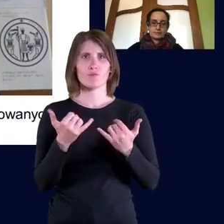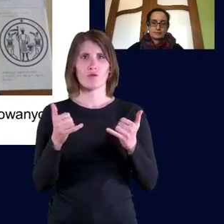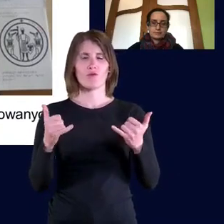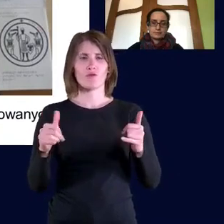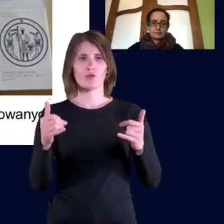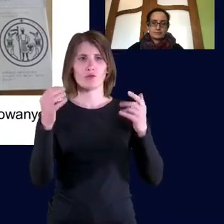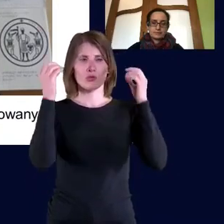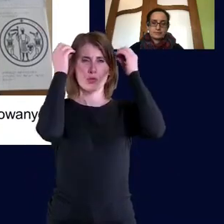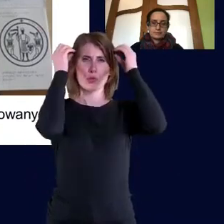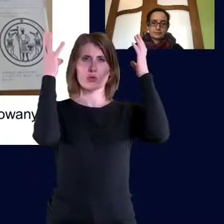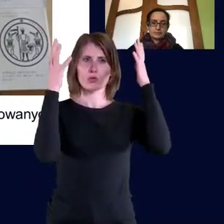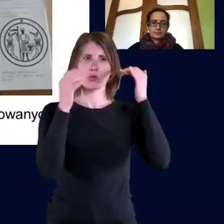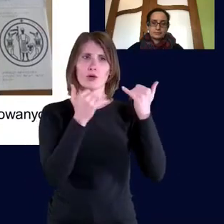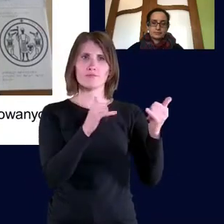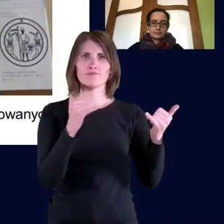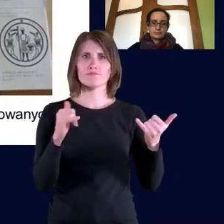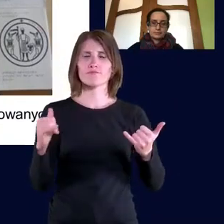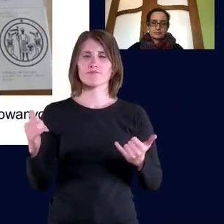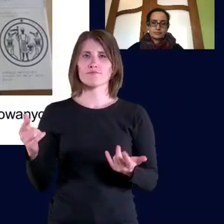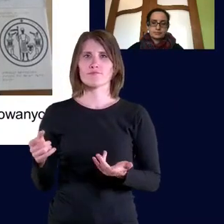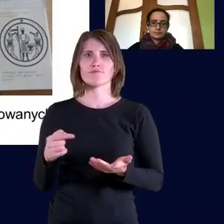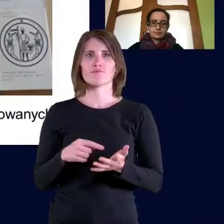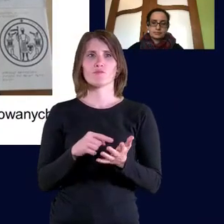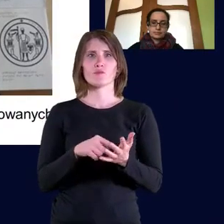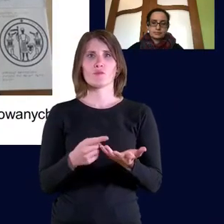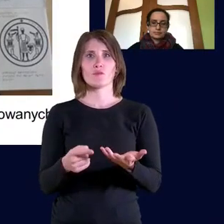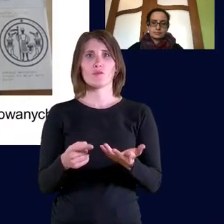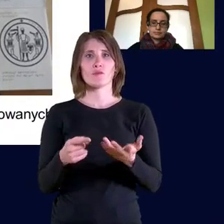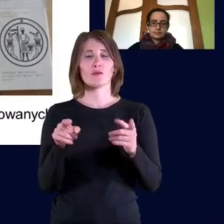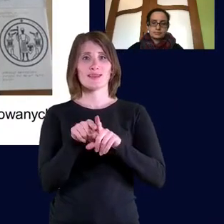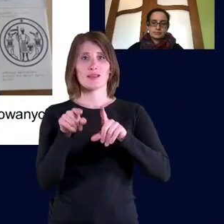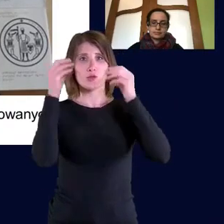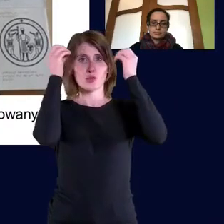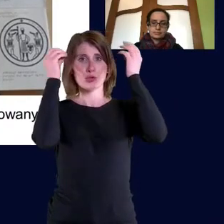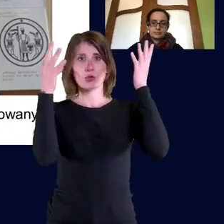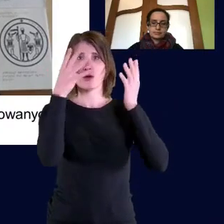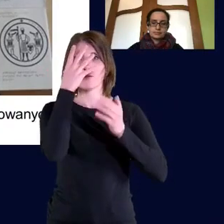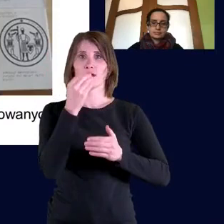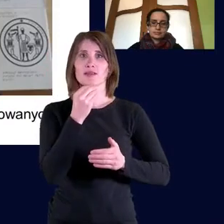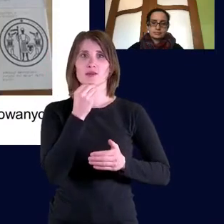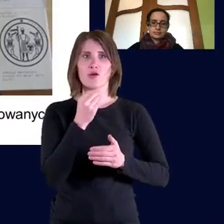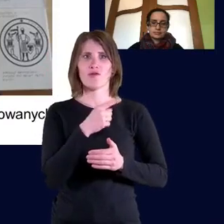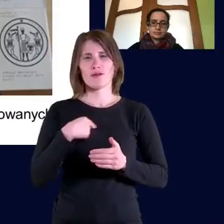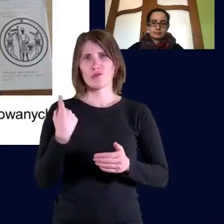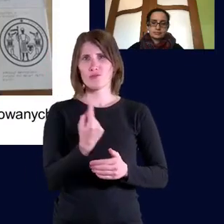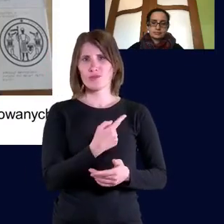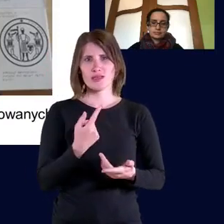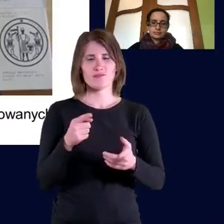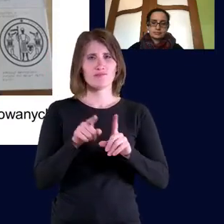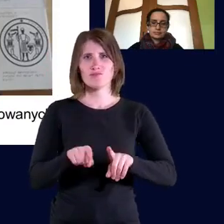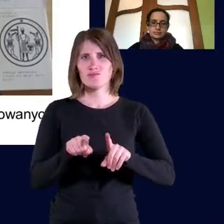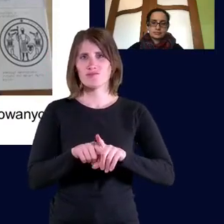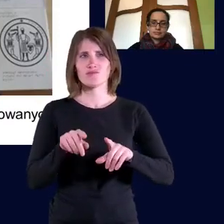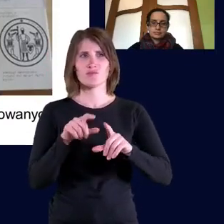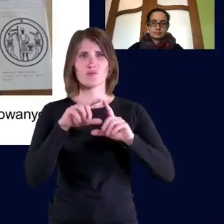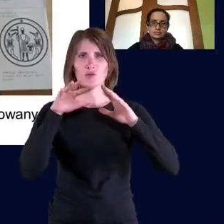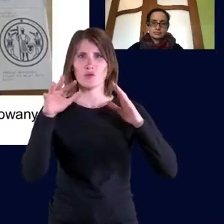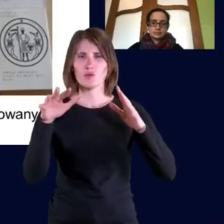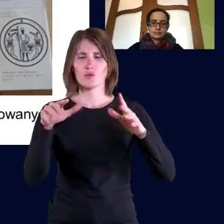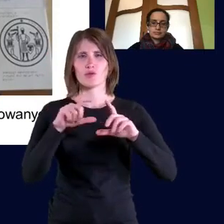kulturowych w tak zwanej kulturze obrazkowej w której cały czas się obracamy i